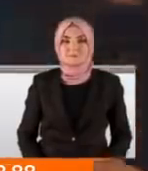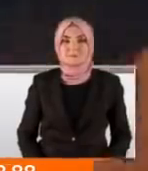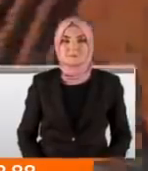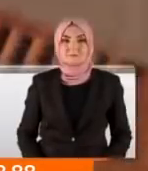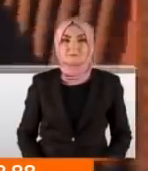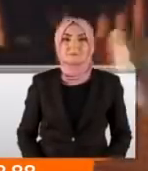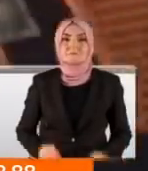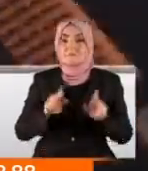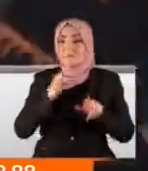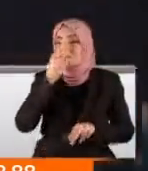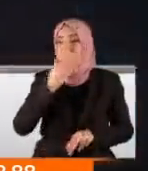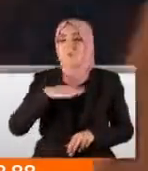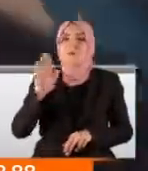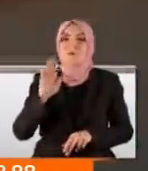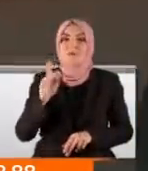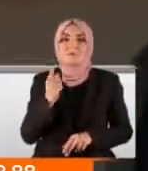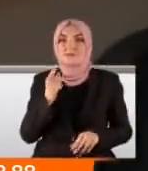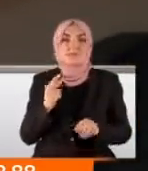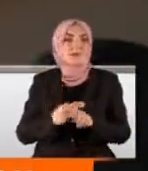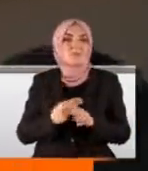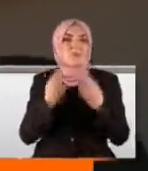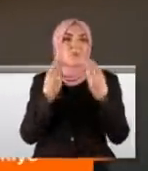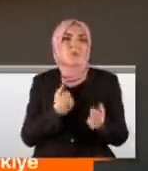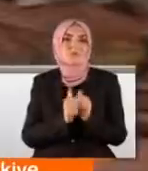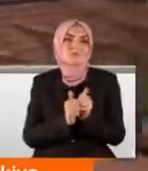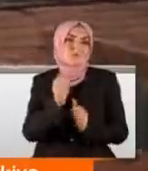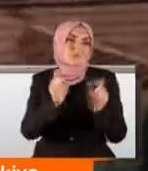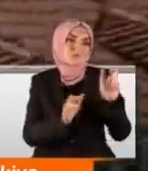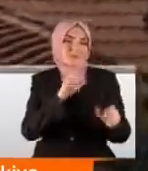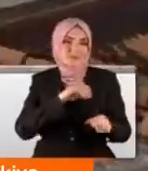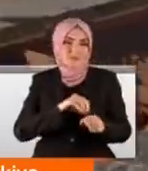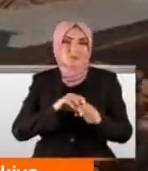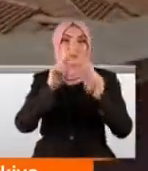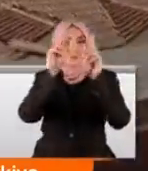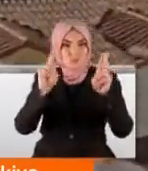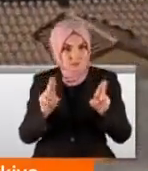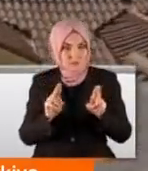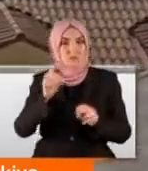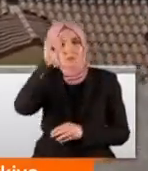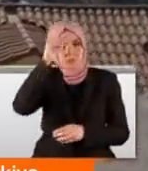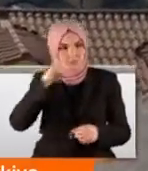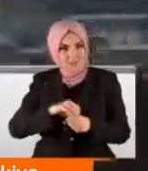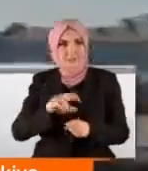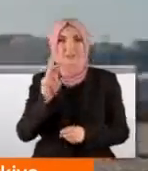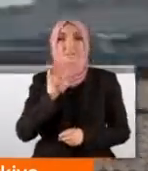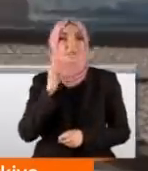Eşsiz bir deneyim yaşayan sporculara ulusal ve uluslararası 25 kişilik bir çekim ekibi eşlik etti.